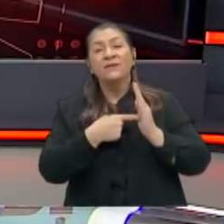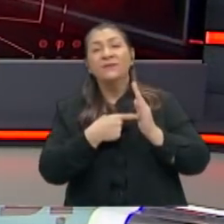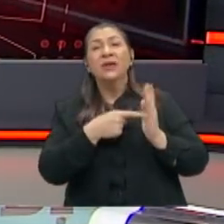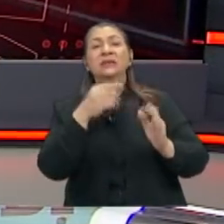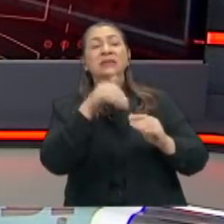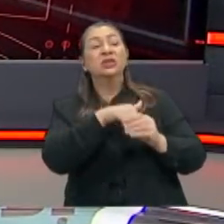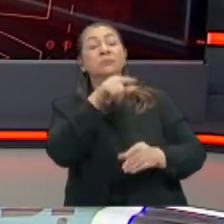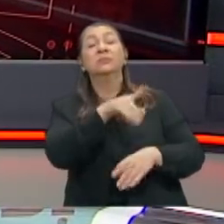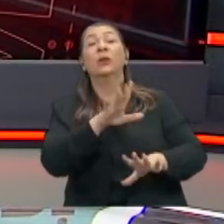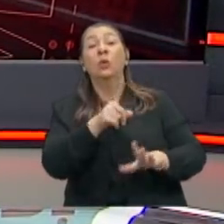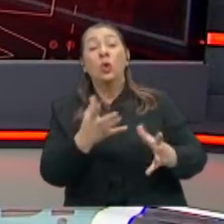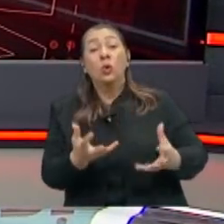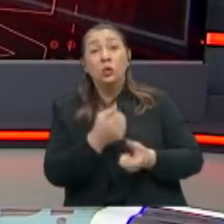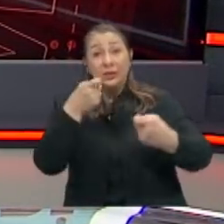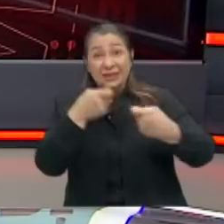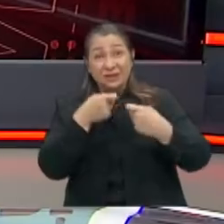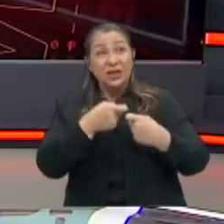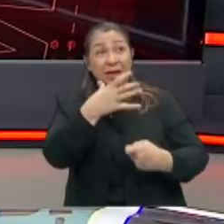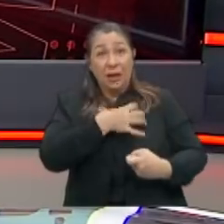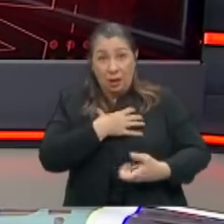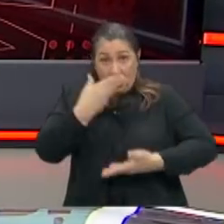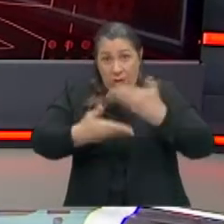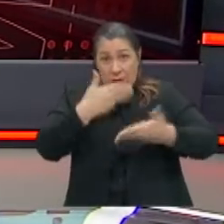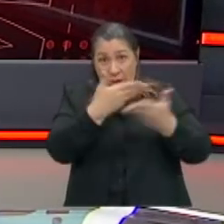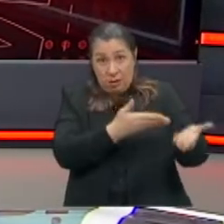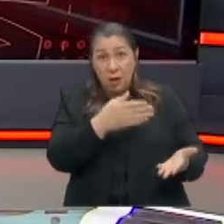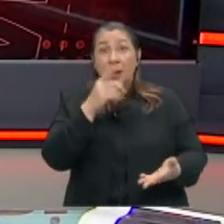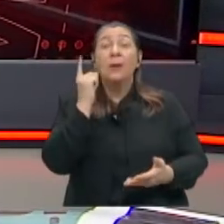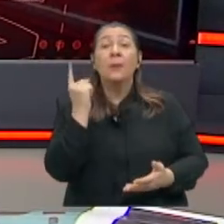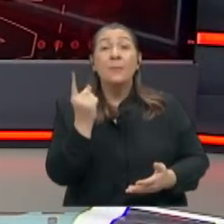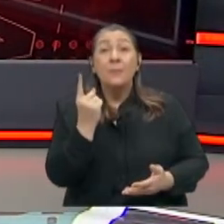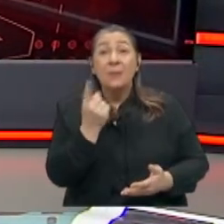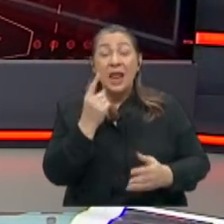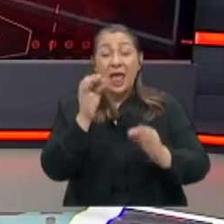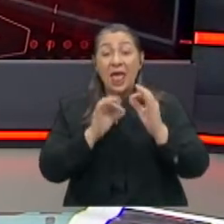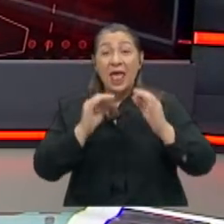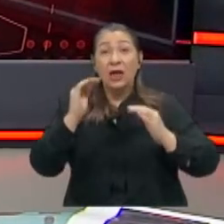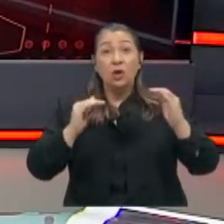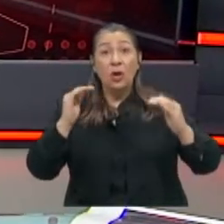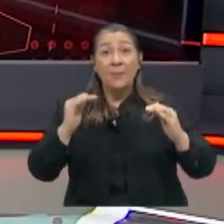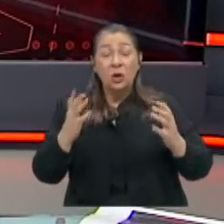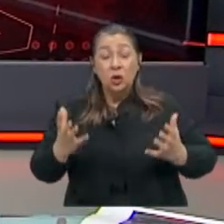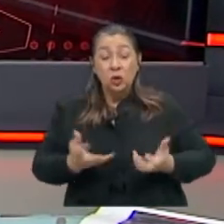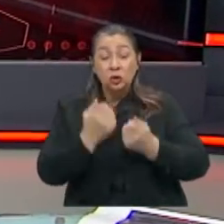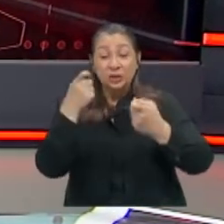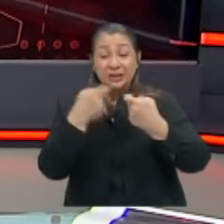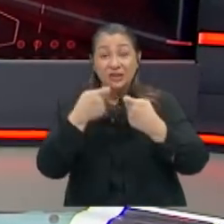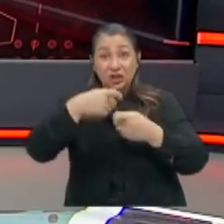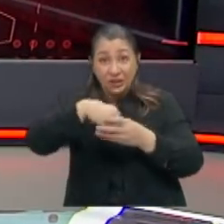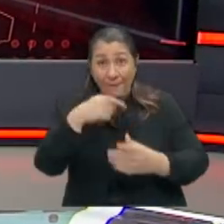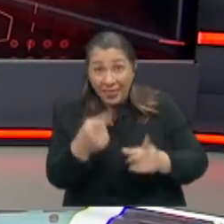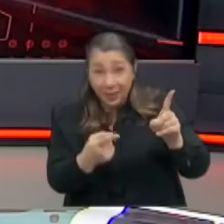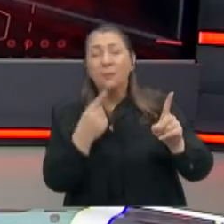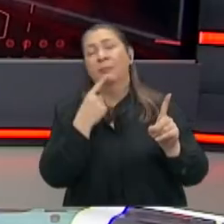Bu bir kurtuluş savaşıysa, kendileri ifade ettiler bunu. Bir ekonomi kurtuluş savaşı içindeyiz dediler